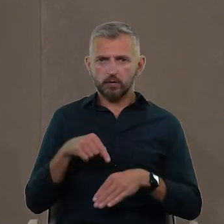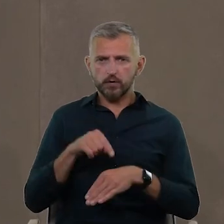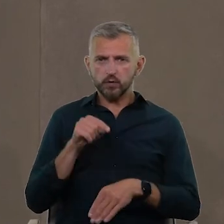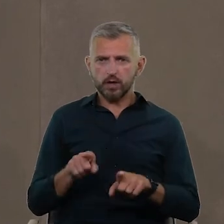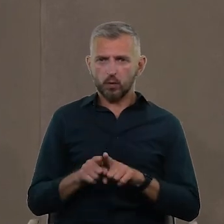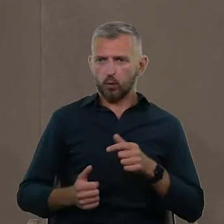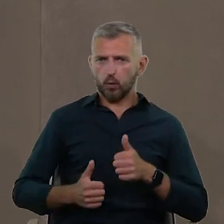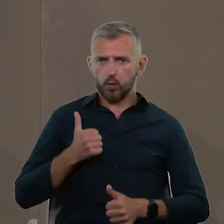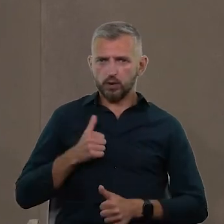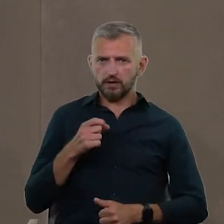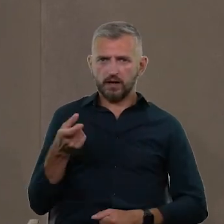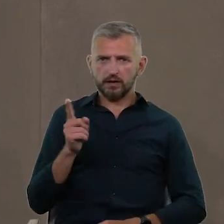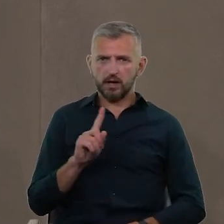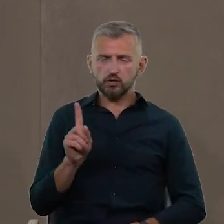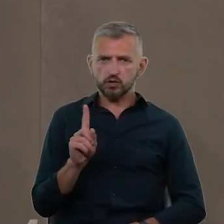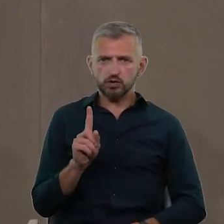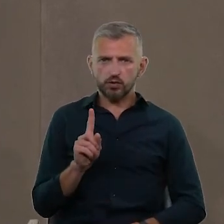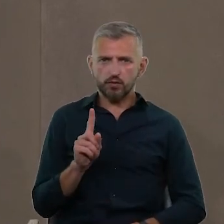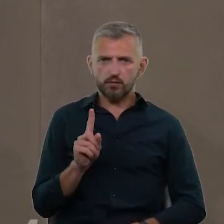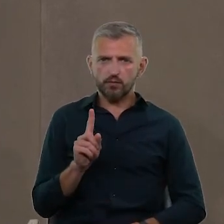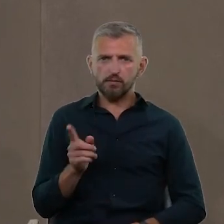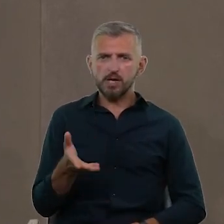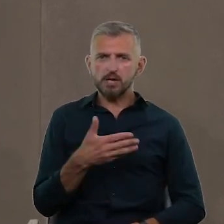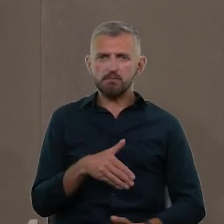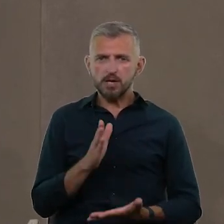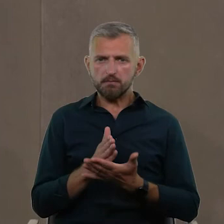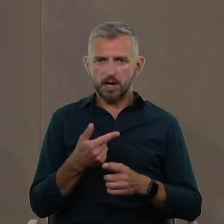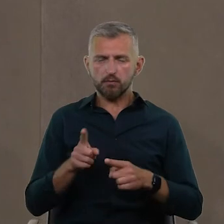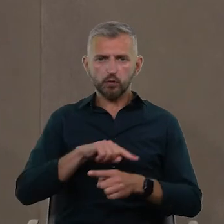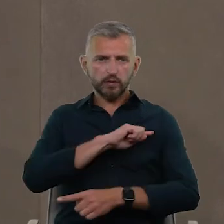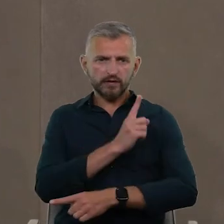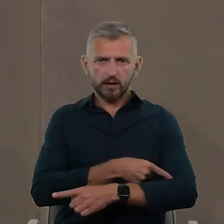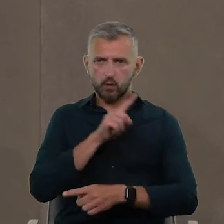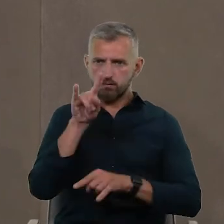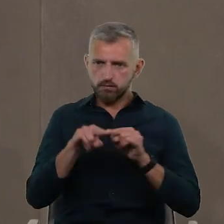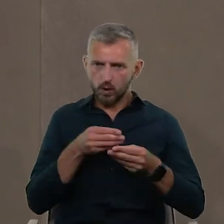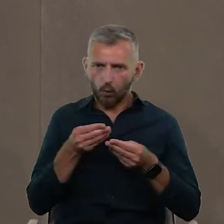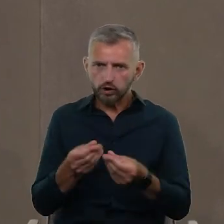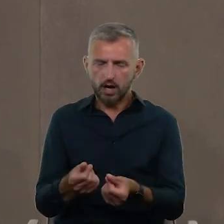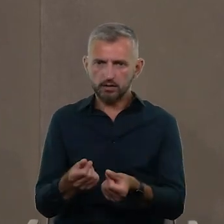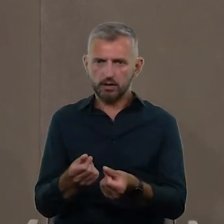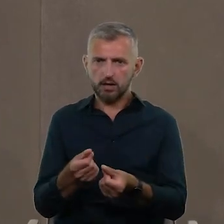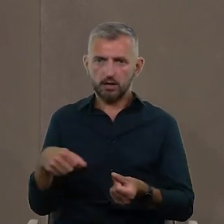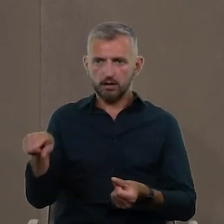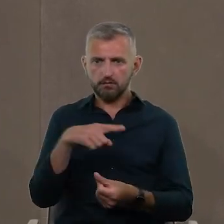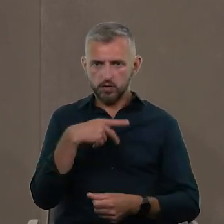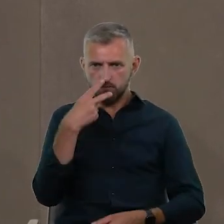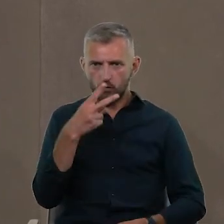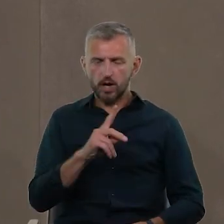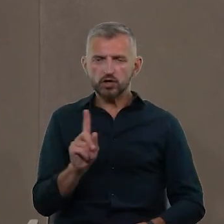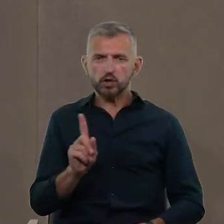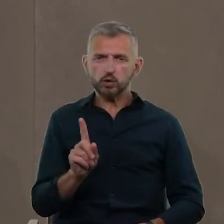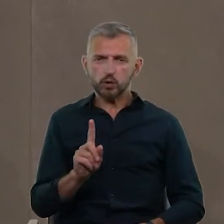таку гордість за те, що ми маємо цю силу переконання, і вони побачили,